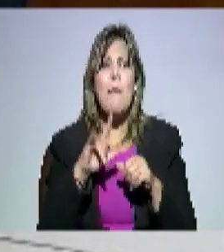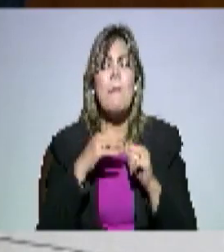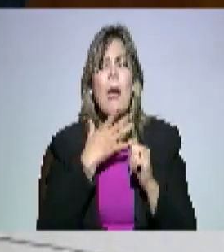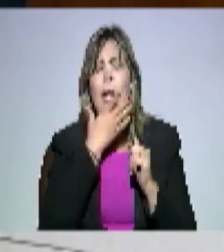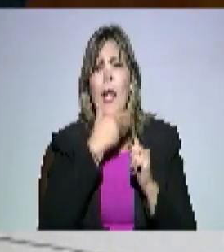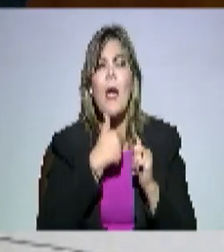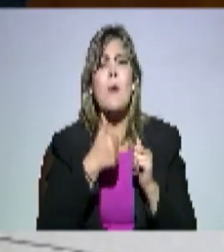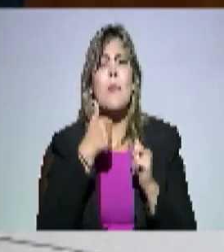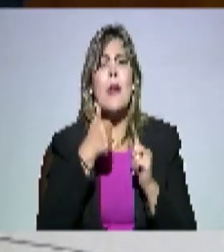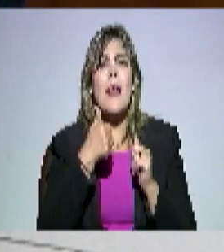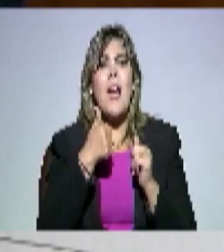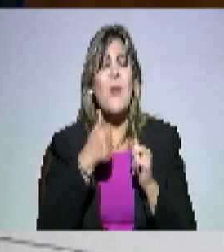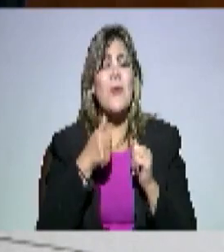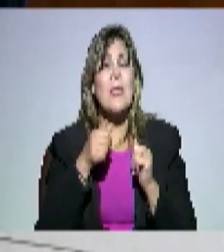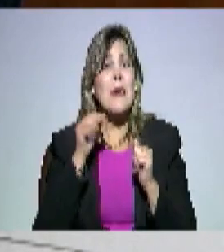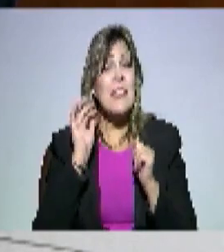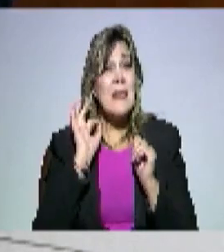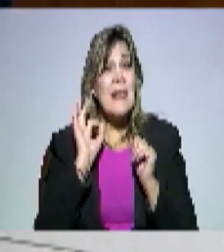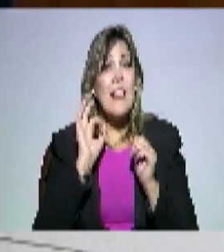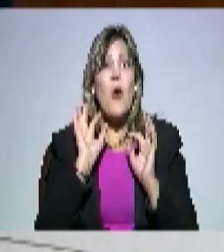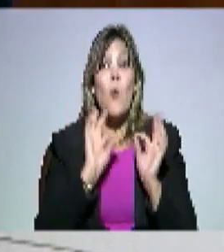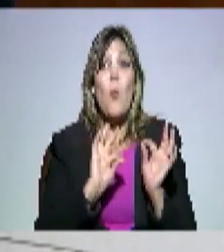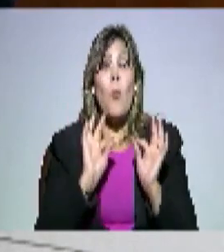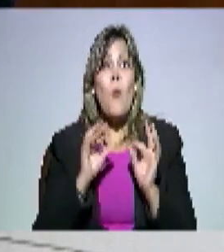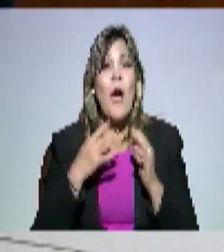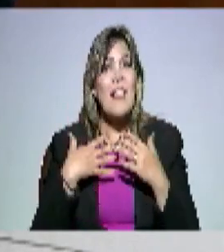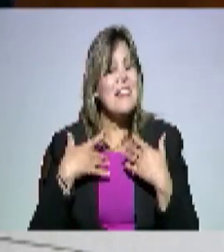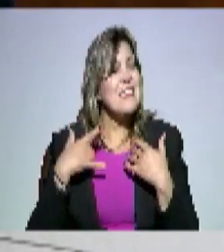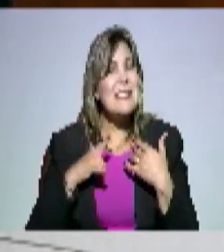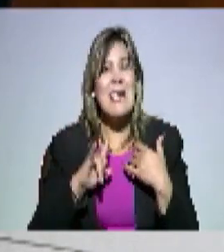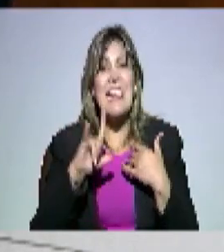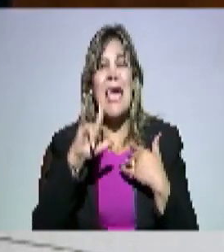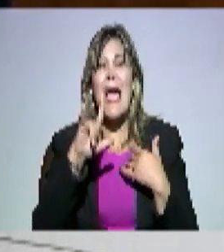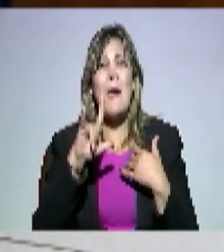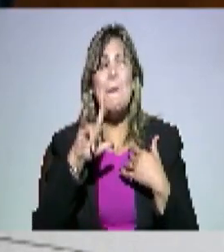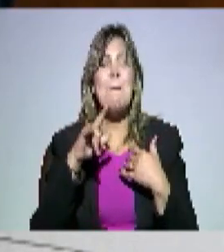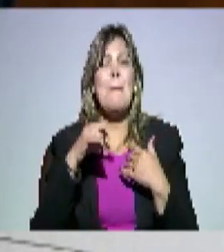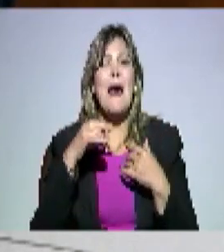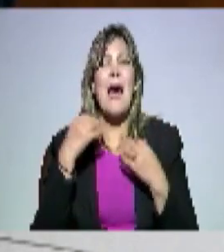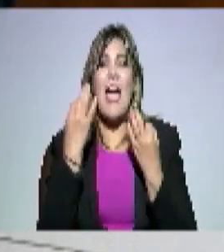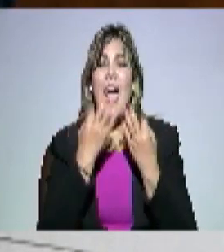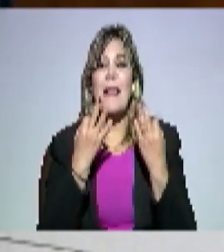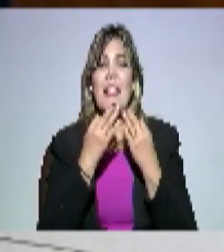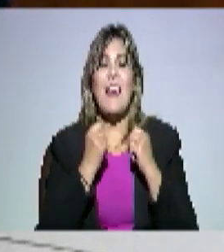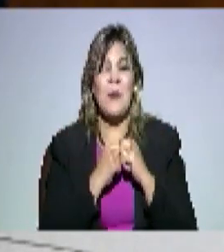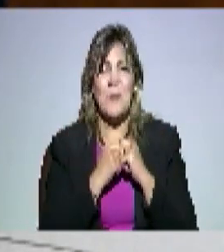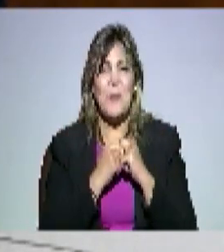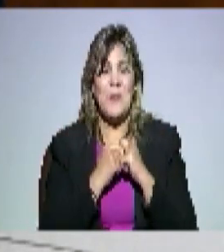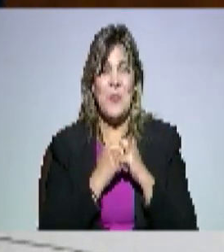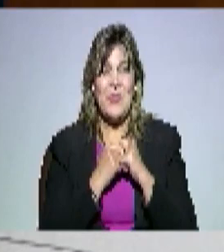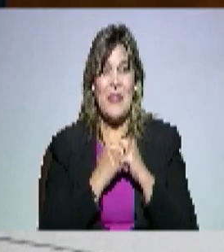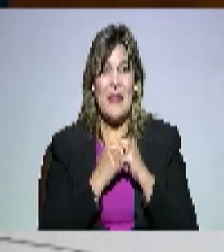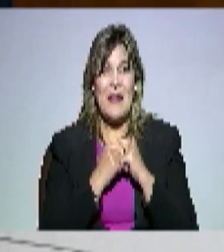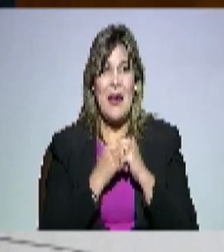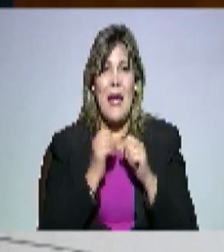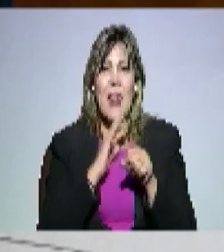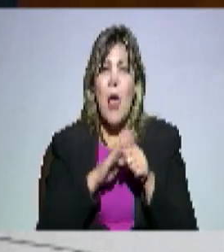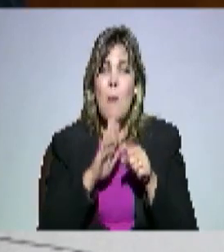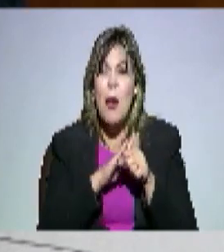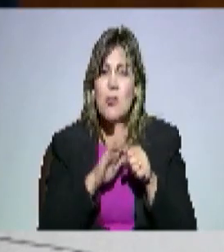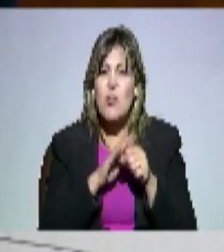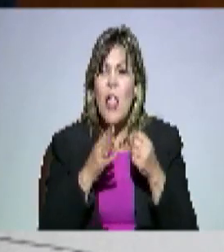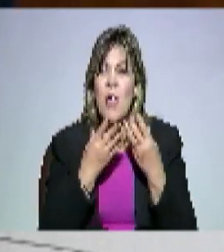جميل يعبر عن احب اعدائكم ان لما هديت شويه حركه الاستشهاد